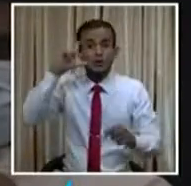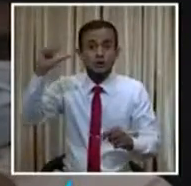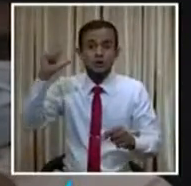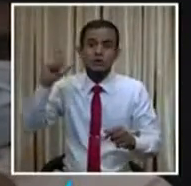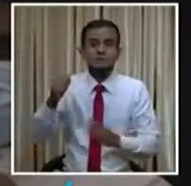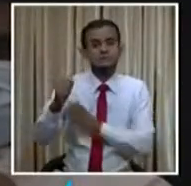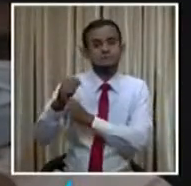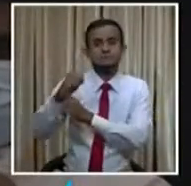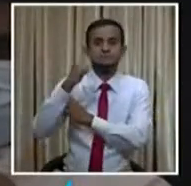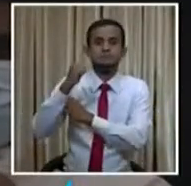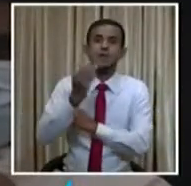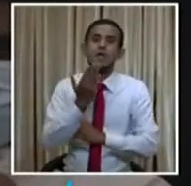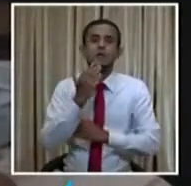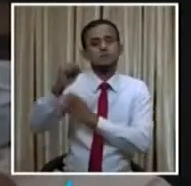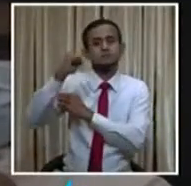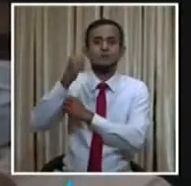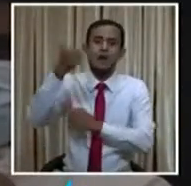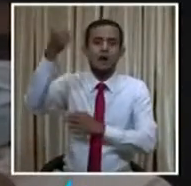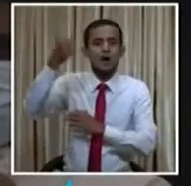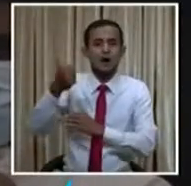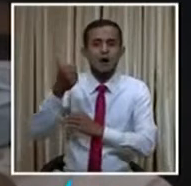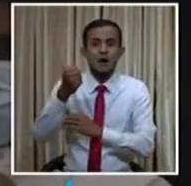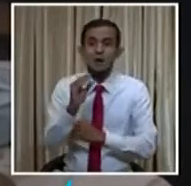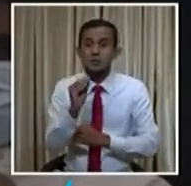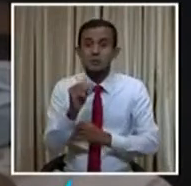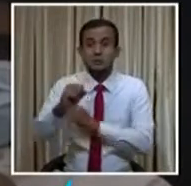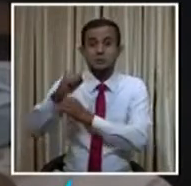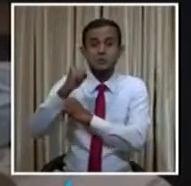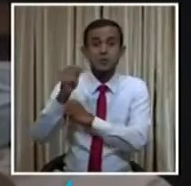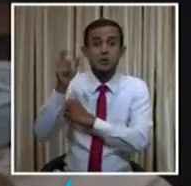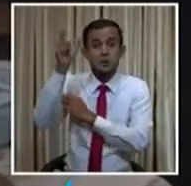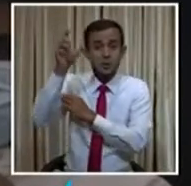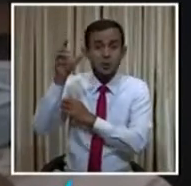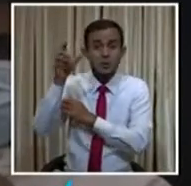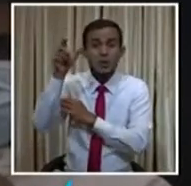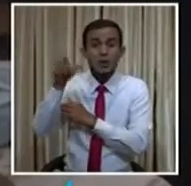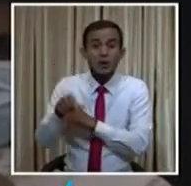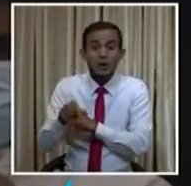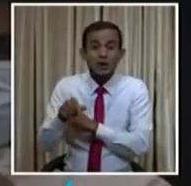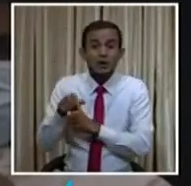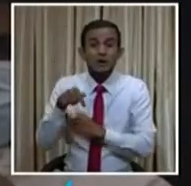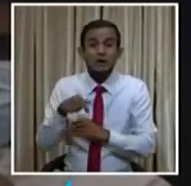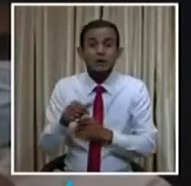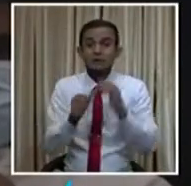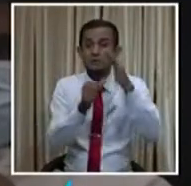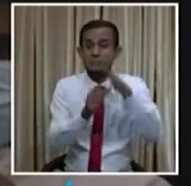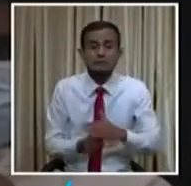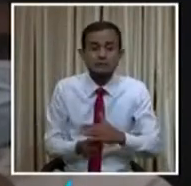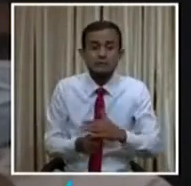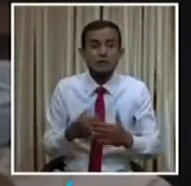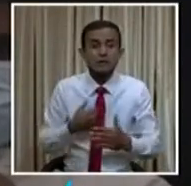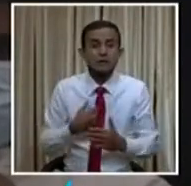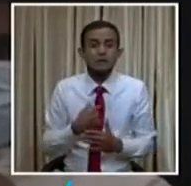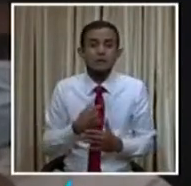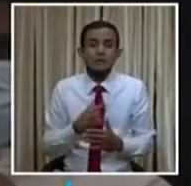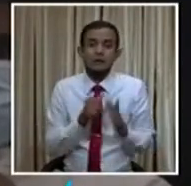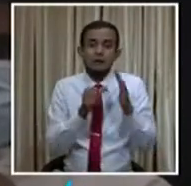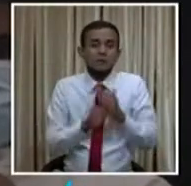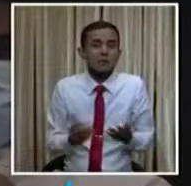තමයි ඇමරිකාවත් බලගතුයි හැබැයි මේ බලගතුකම් වලට යට වෙලා අපිට නිවට වෙන්න